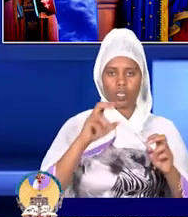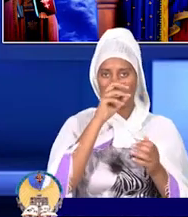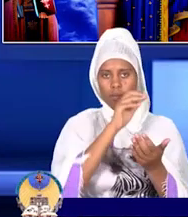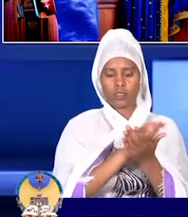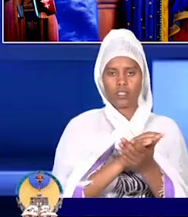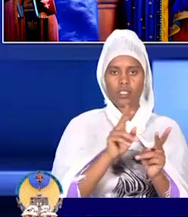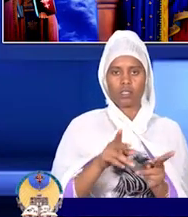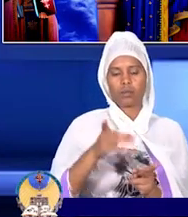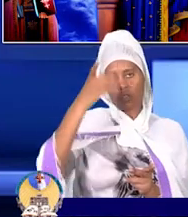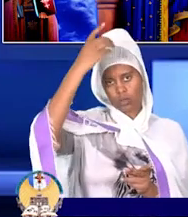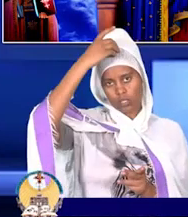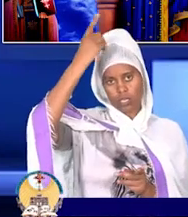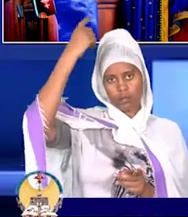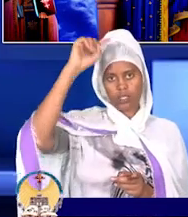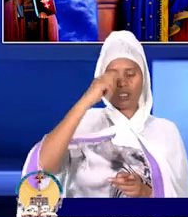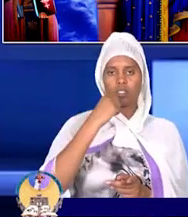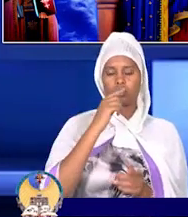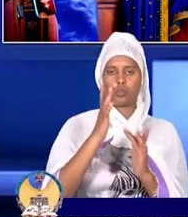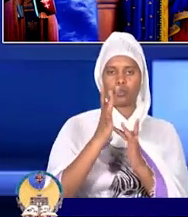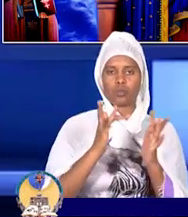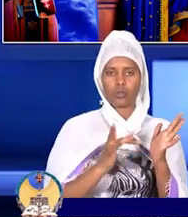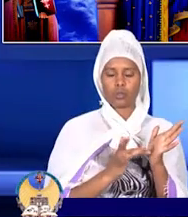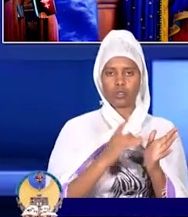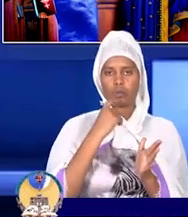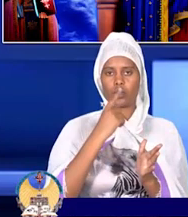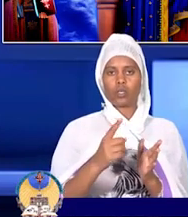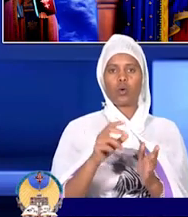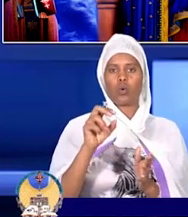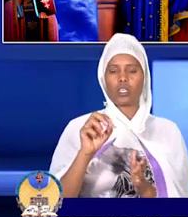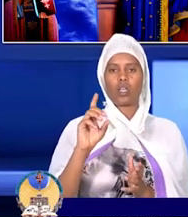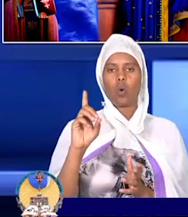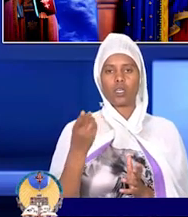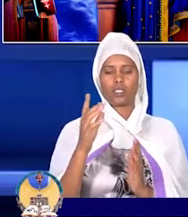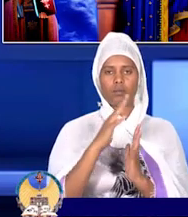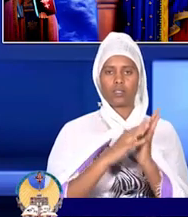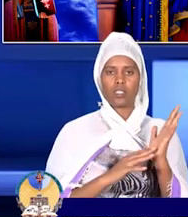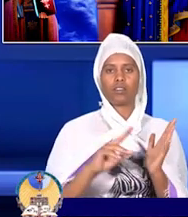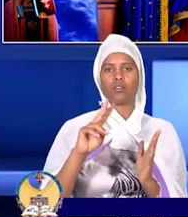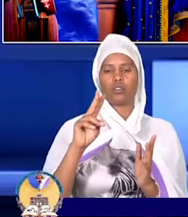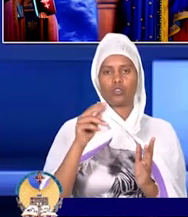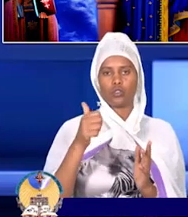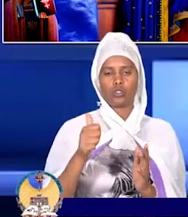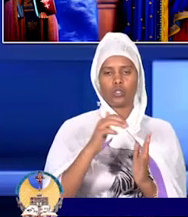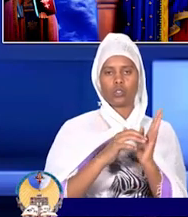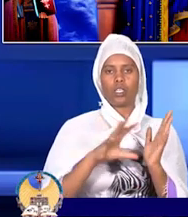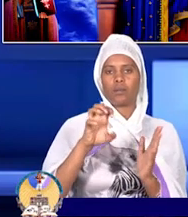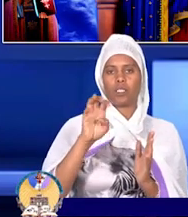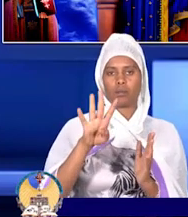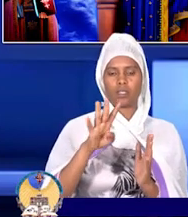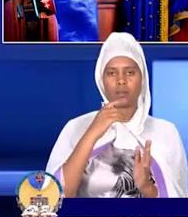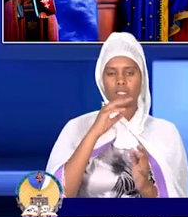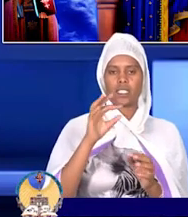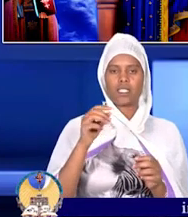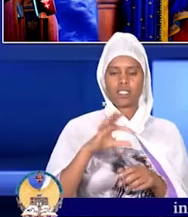دما كمتي غويتانان املخنان مدحنينان يسوع كريستوس او انجيل يوحنس معراف 6 قصر